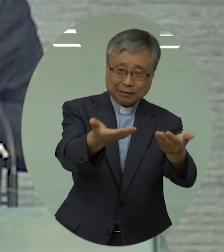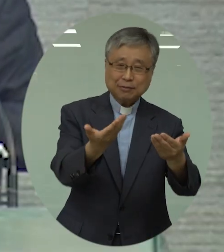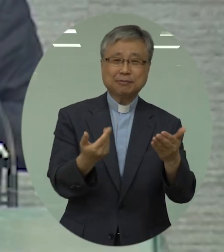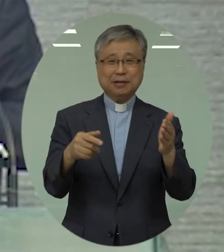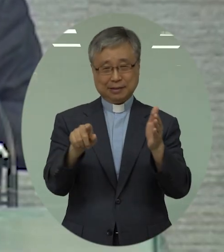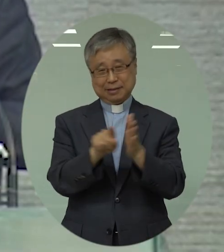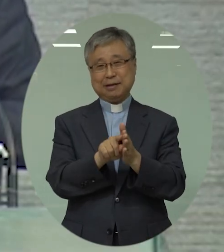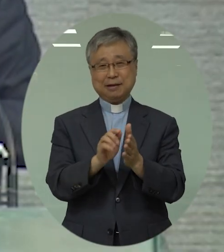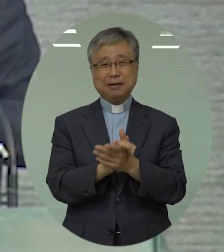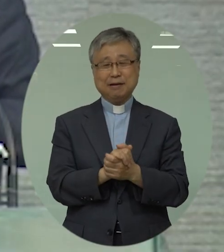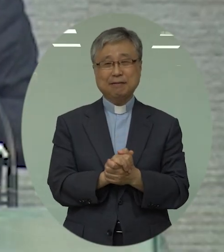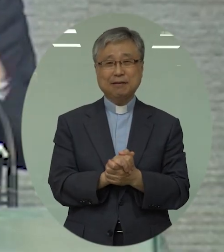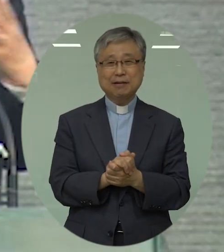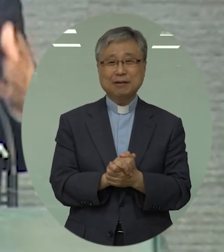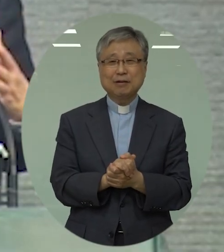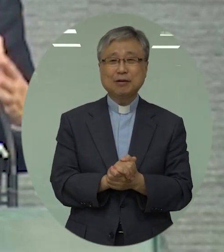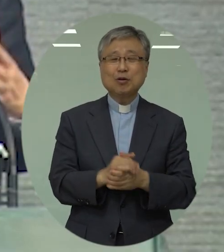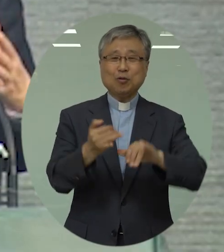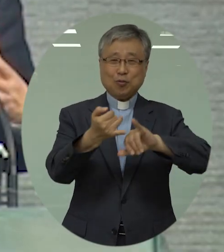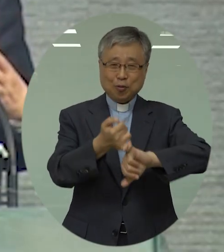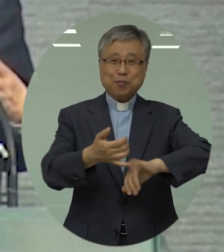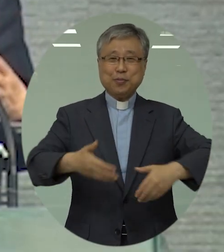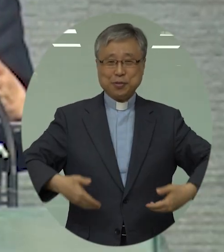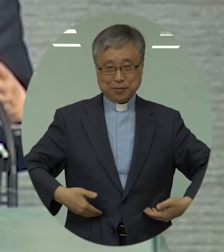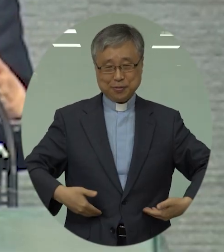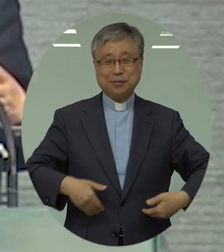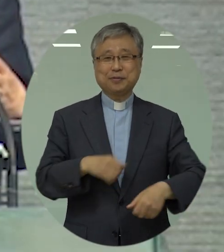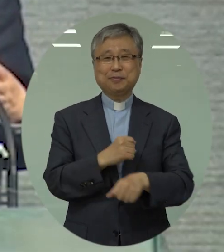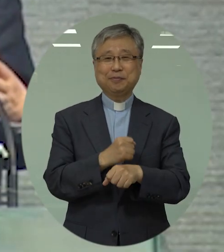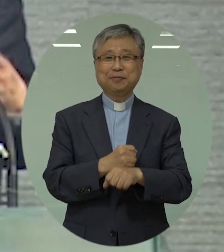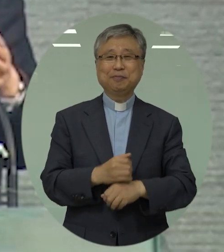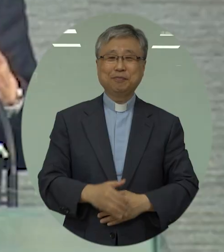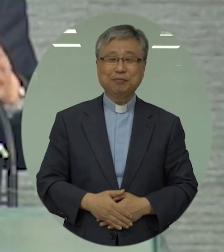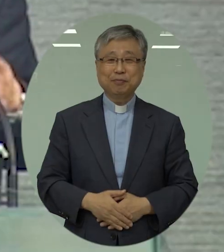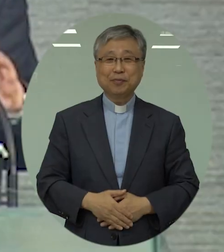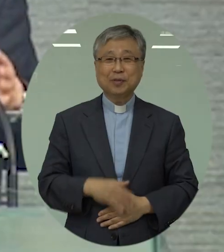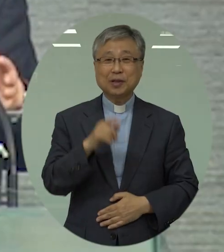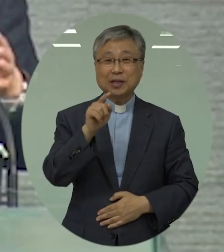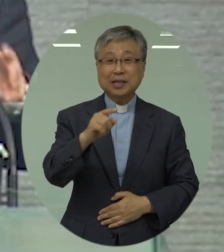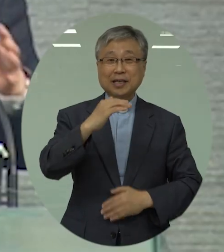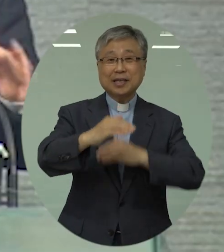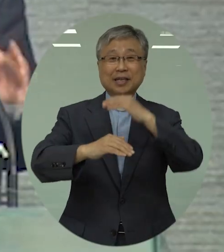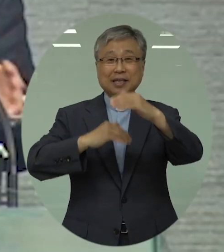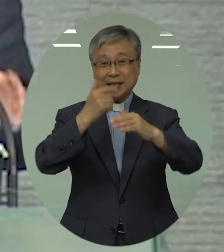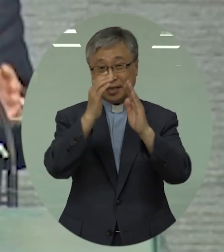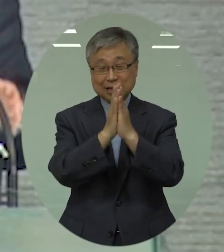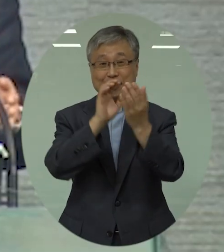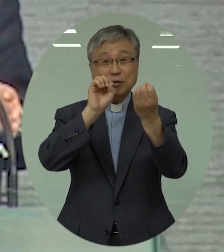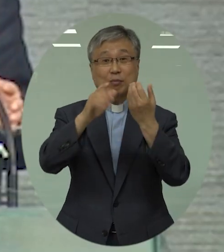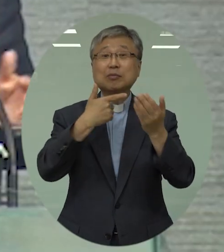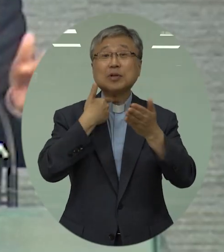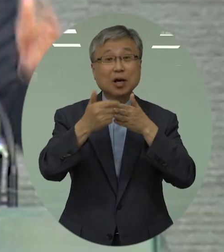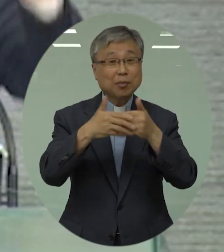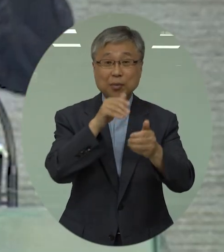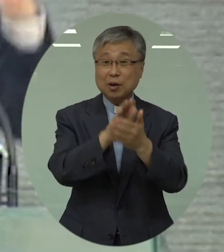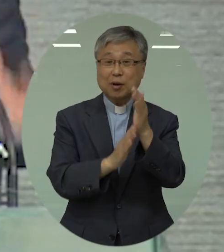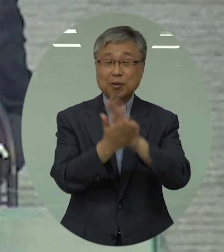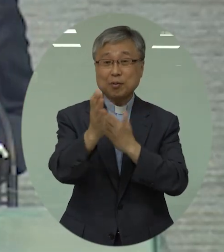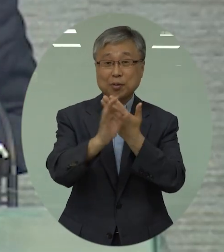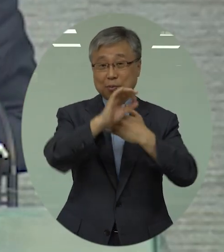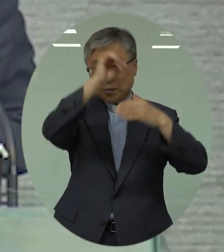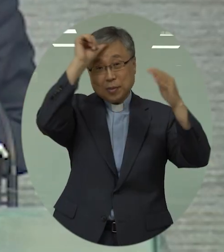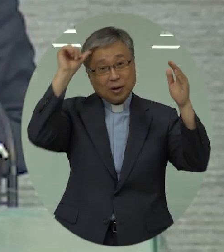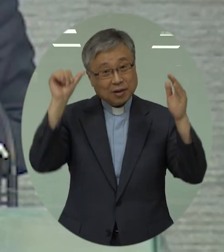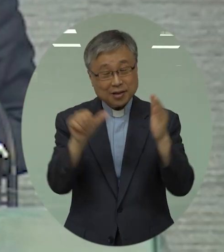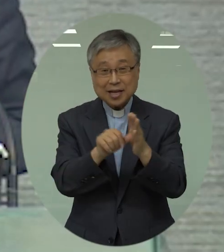위해서. 이게 꼭 필요해요. 이게 꼭 필요해요. 그러니까 이 단계에 기도 응답의 체험이 없으면 평생